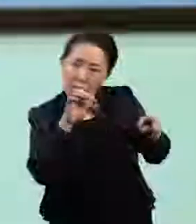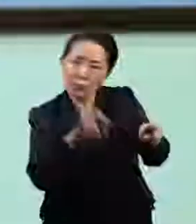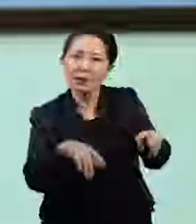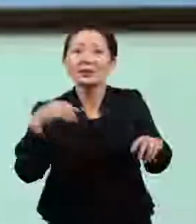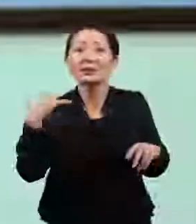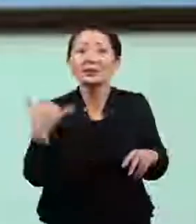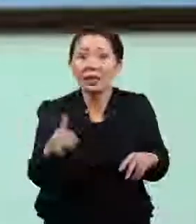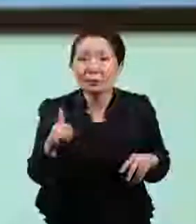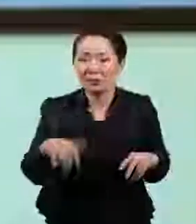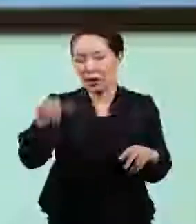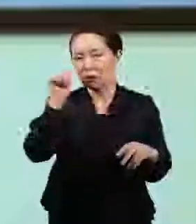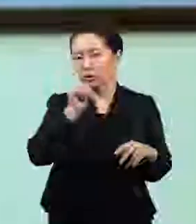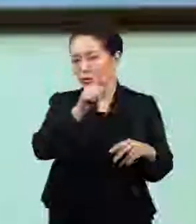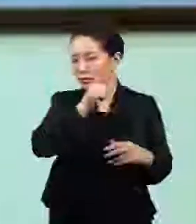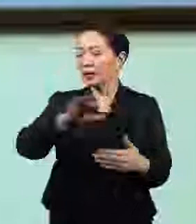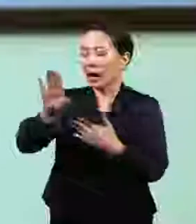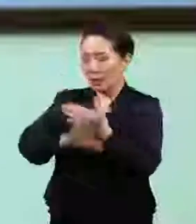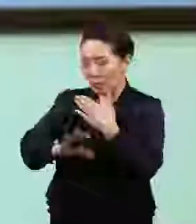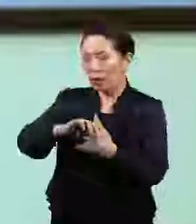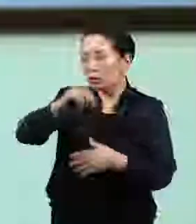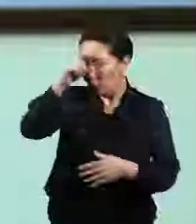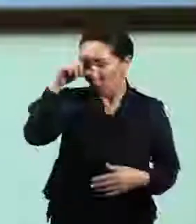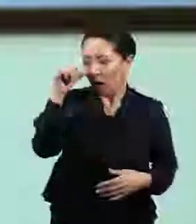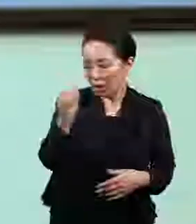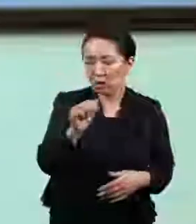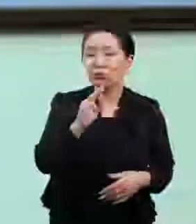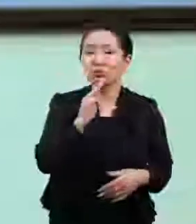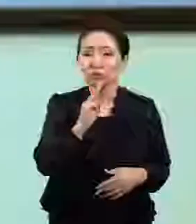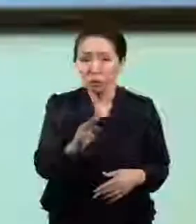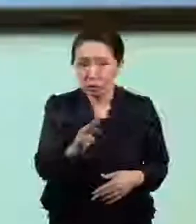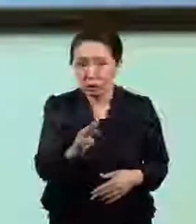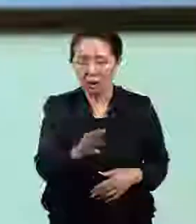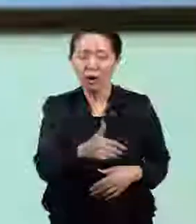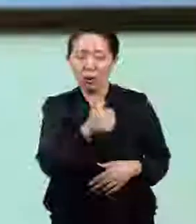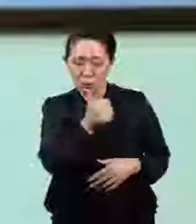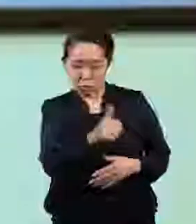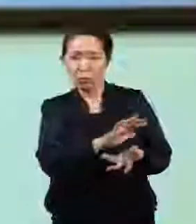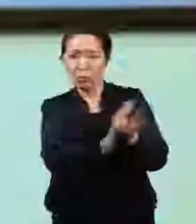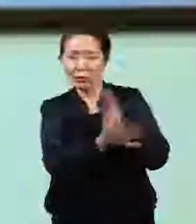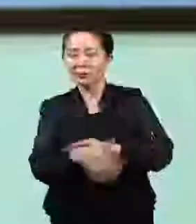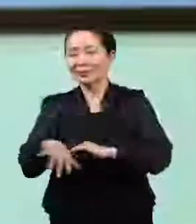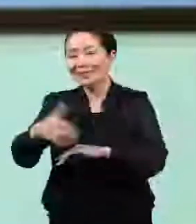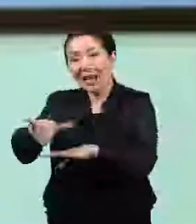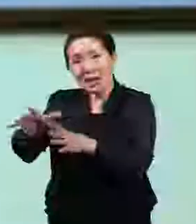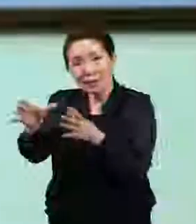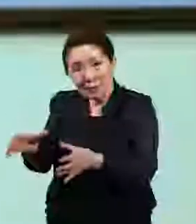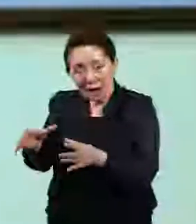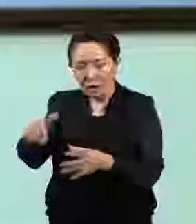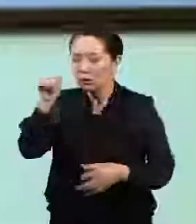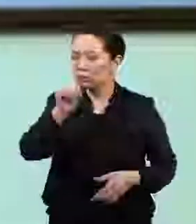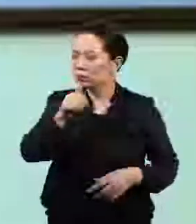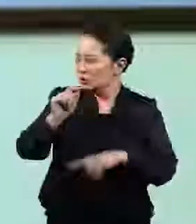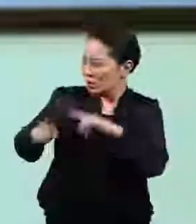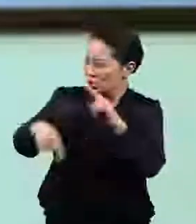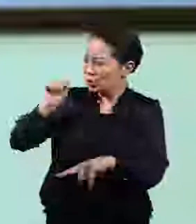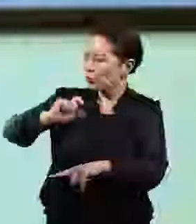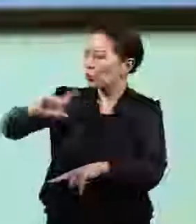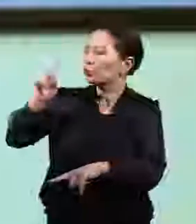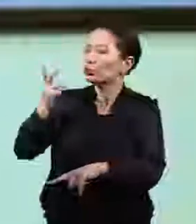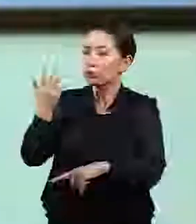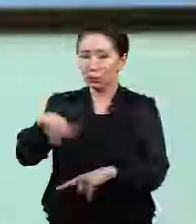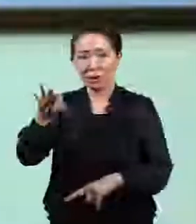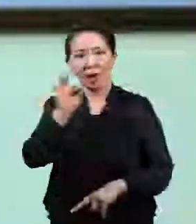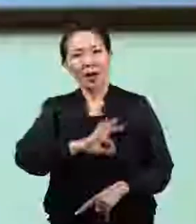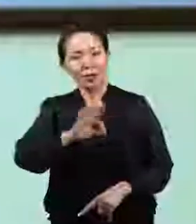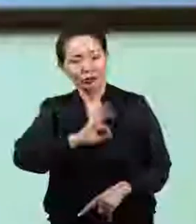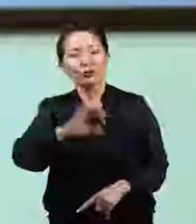зарим тохиолдолд нууцыг хамгаалах нь ухаалаг, шударга явдал болдог байхад өөр нэг тохиолдолд нууцаас илүү үнэт зүйл